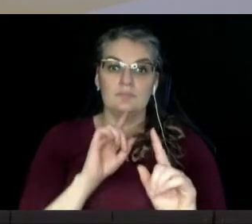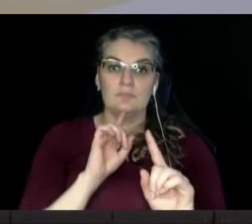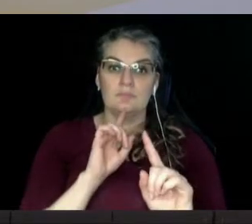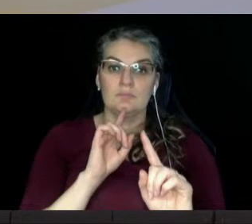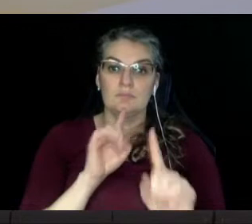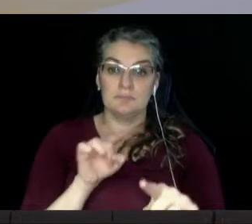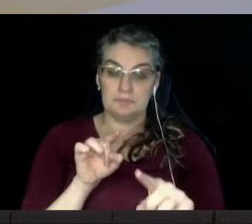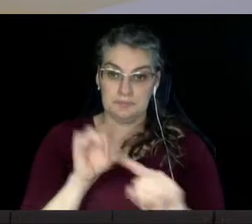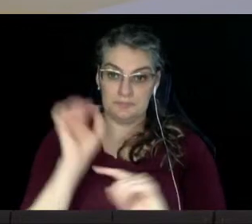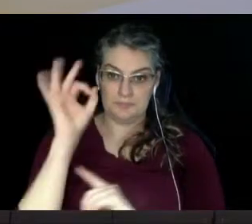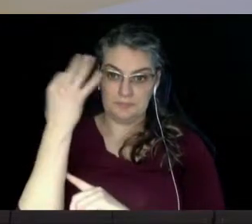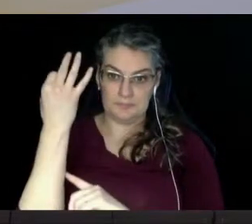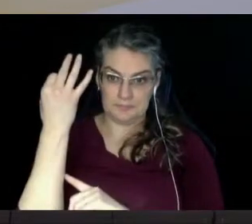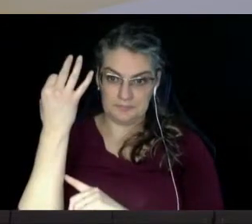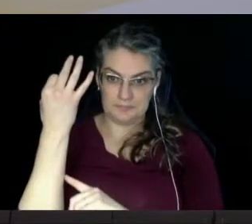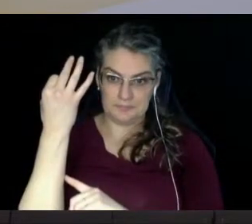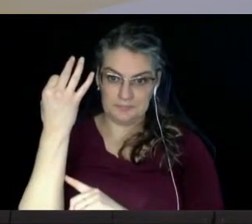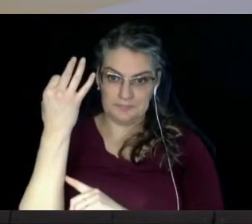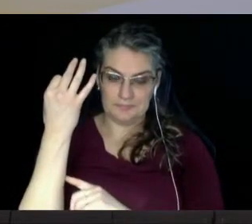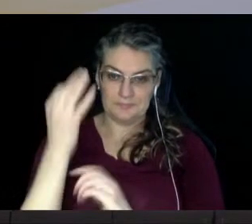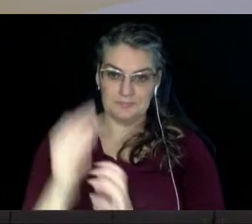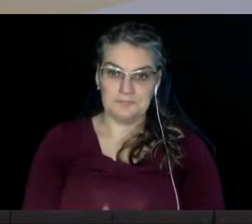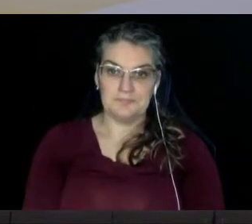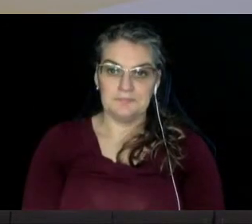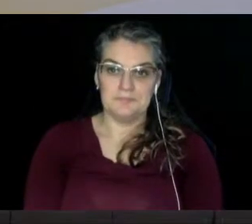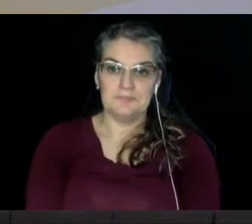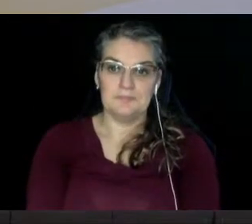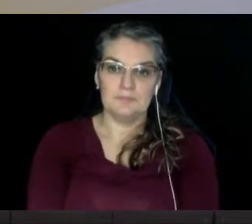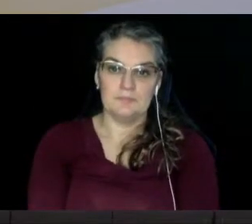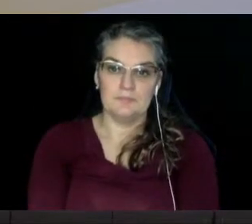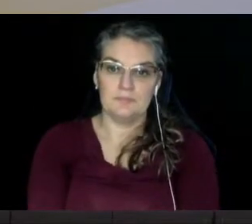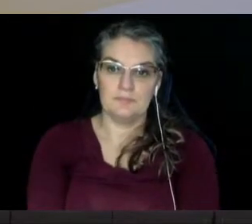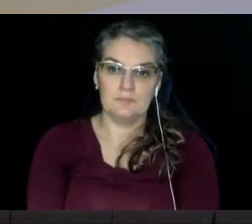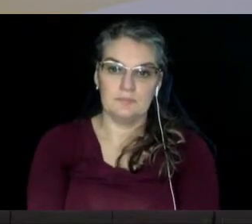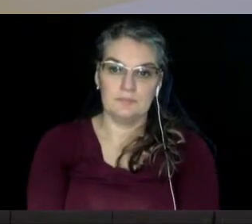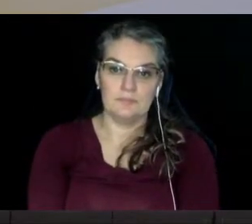Je sais que c'était une question qui était demandée en avant, même